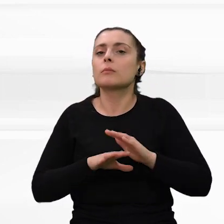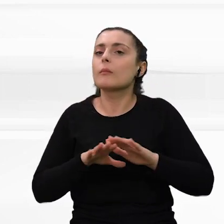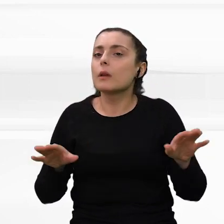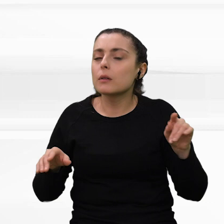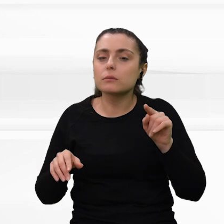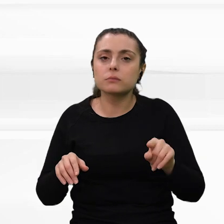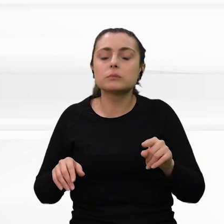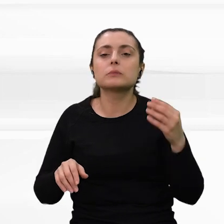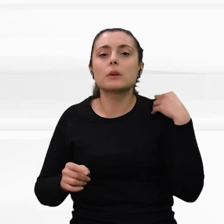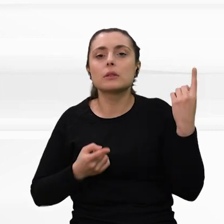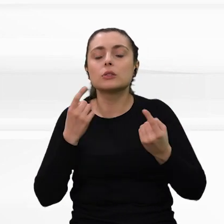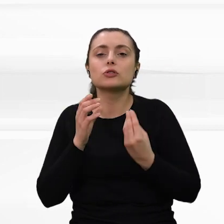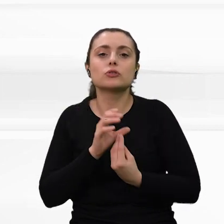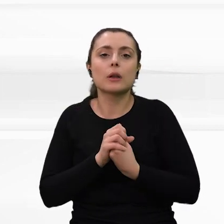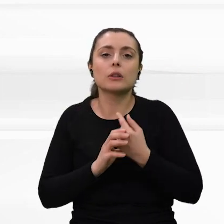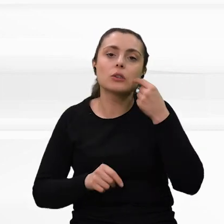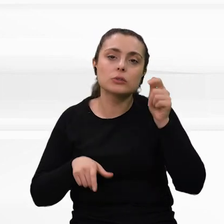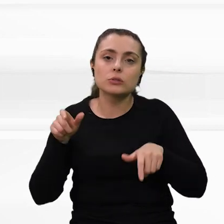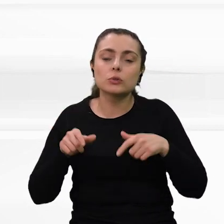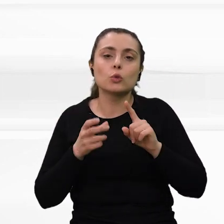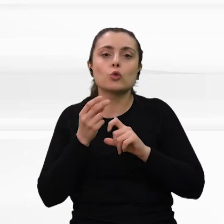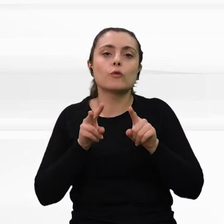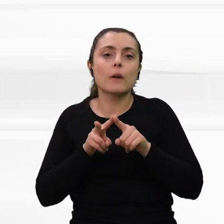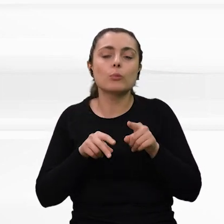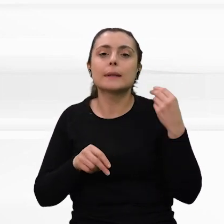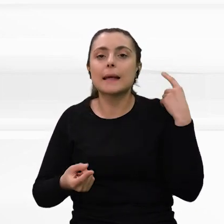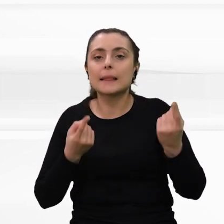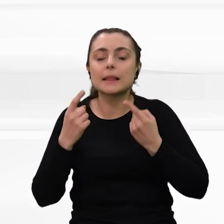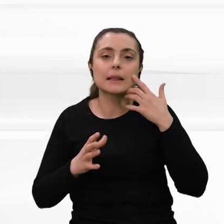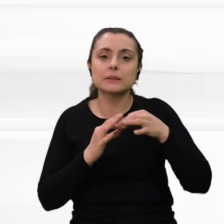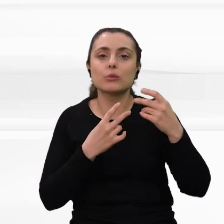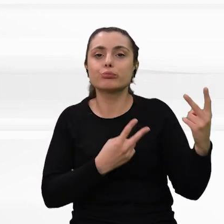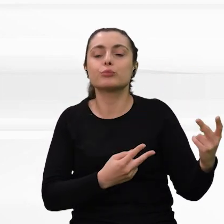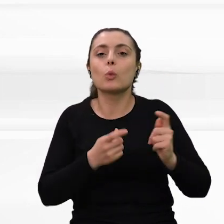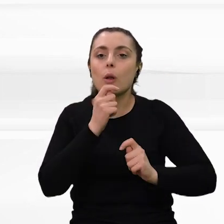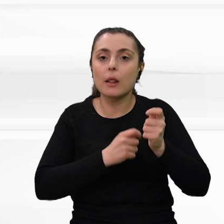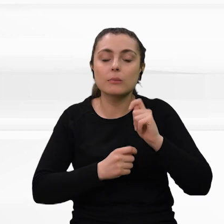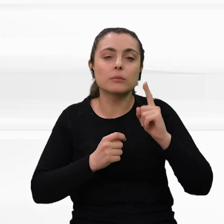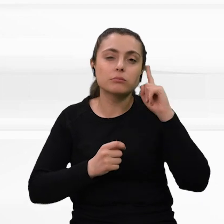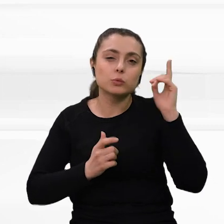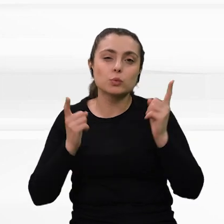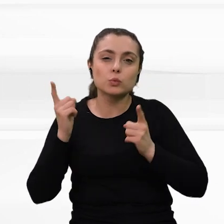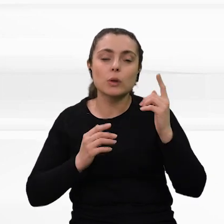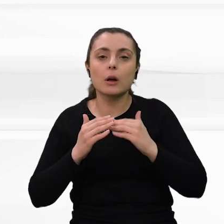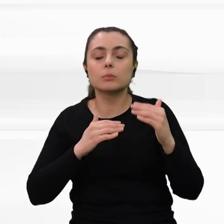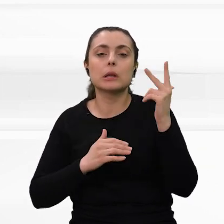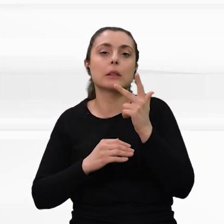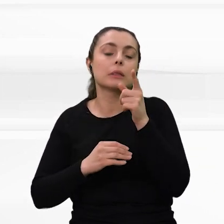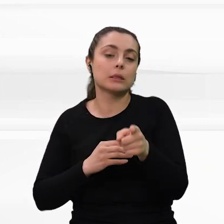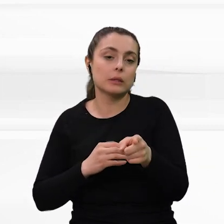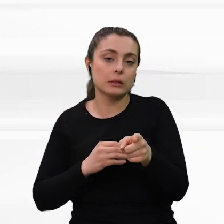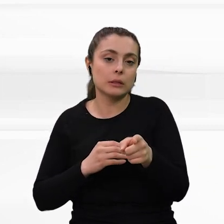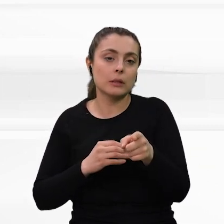ayrı arkadaşlar yeniliği ortaya çıkaran kişinin ünvanı bu yeniliğin insanlar tarafından kullanılma olasılığının artması